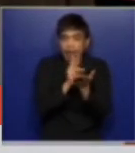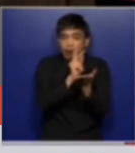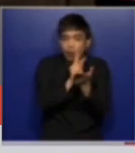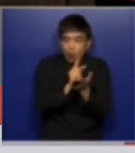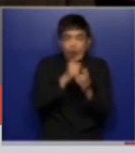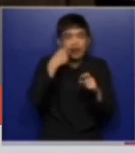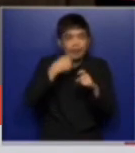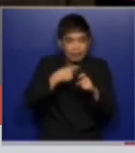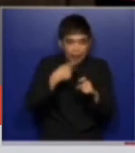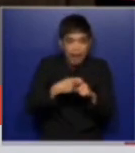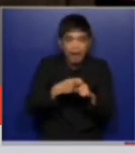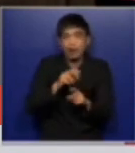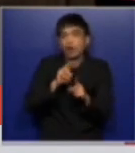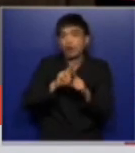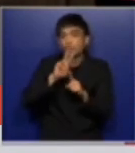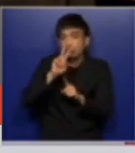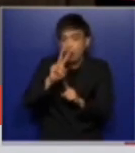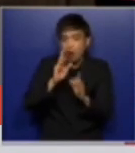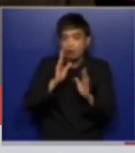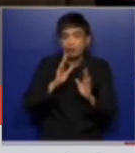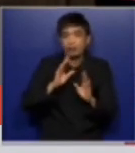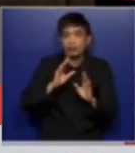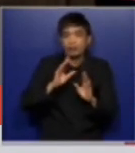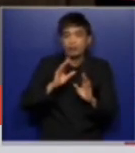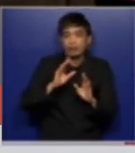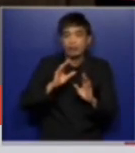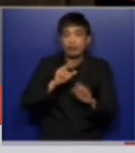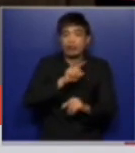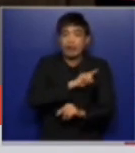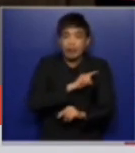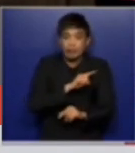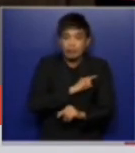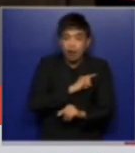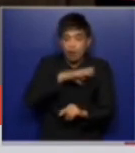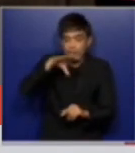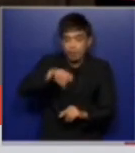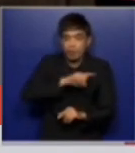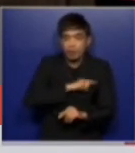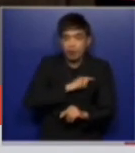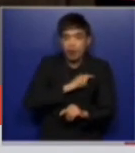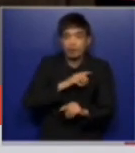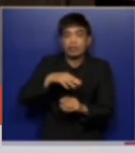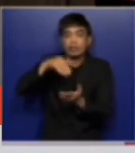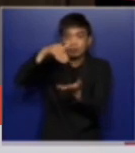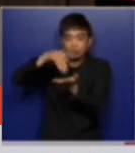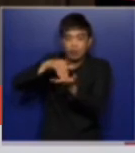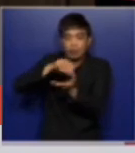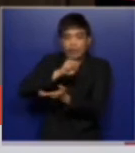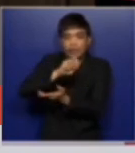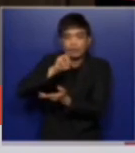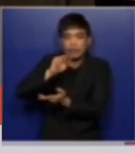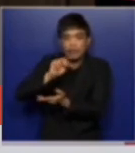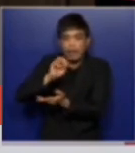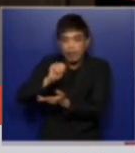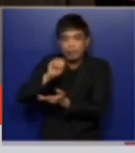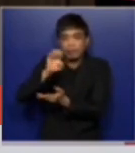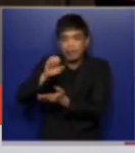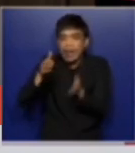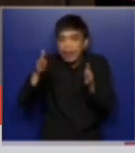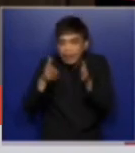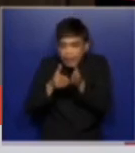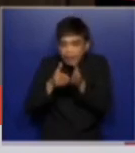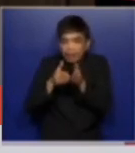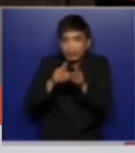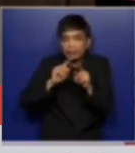อบโดยตรงในขณะนี้นั่นก็คือสำนักงานส่งเสริมวิสาหกิจขนาดกลางขนาดย่อมควรที่จะเป็นหน่วยงานที่รัฐบาล